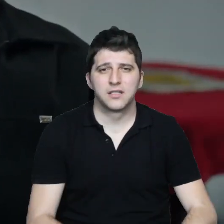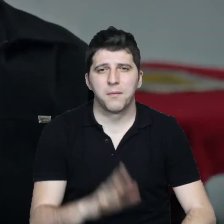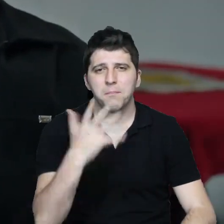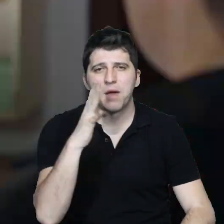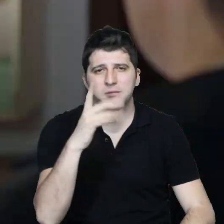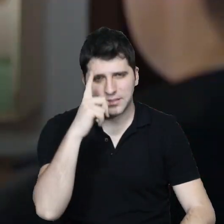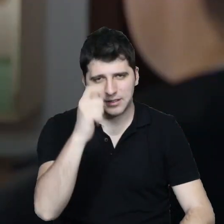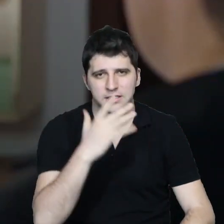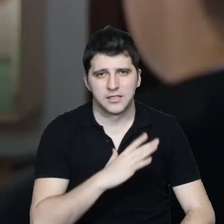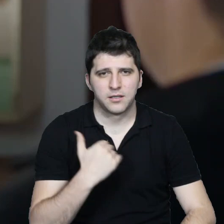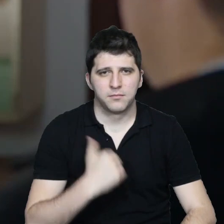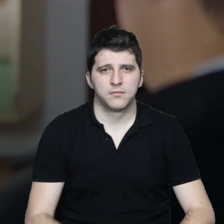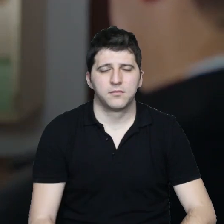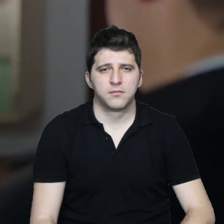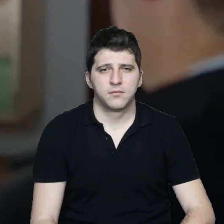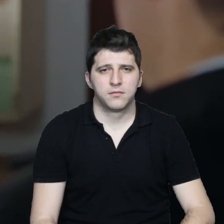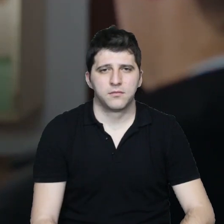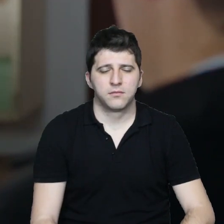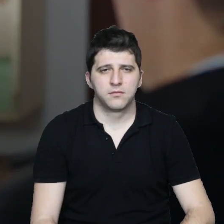talep edeceğim sizden.